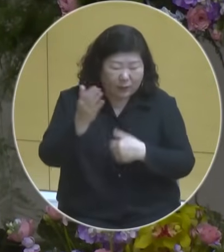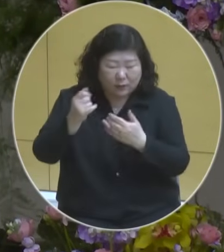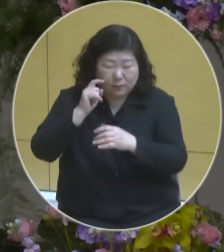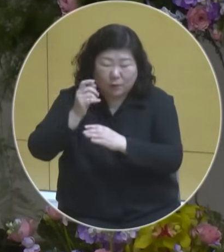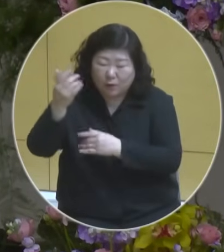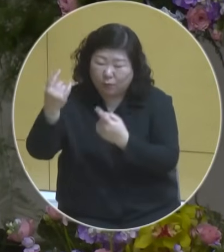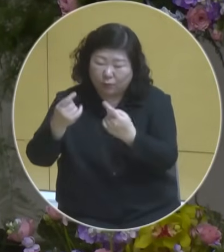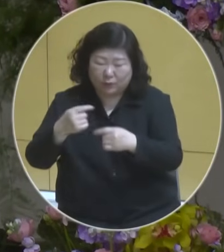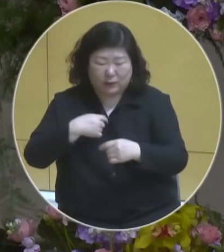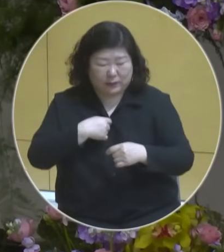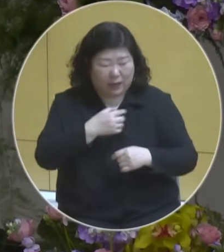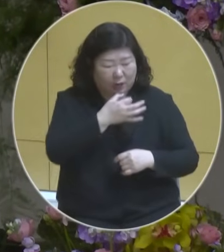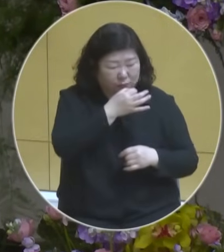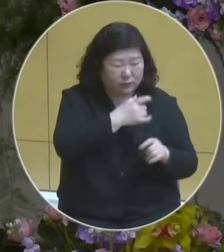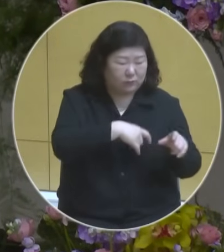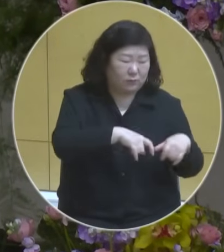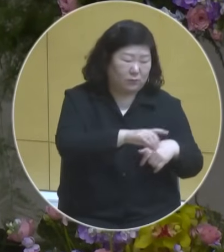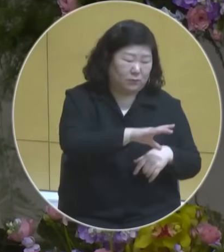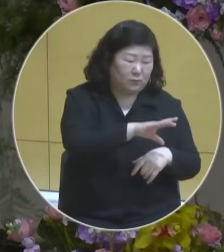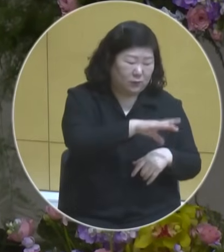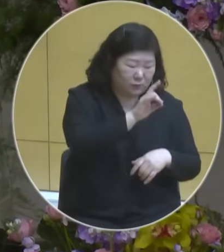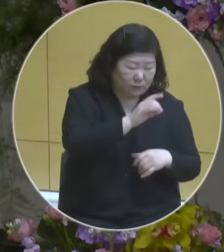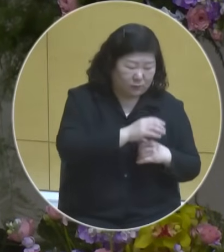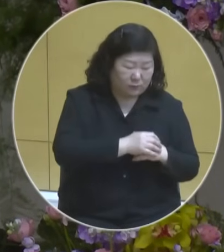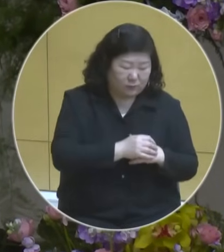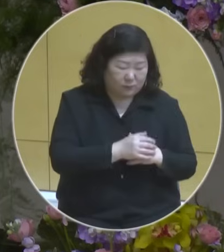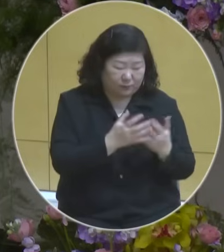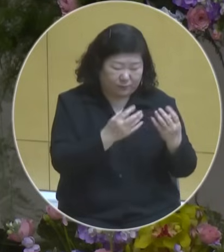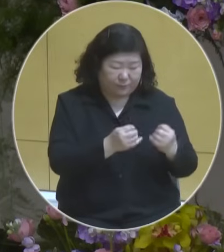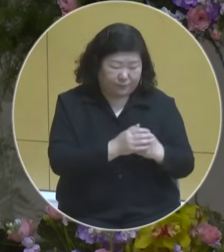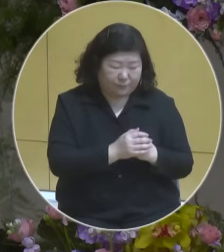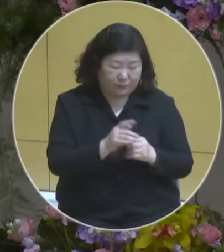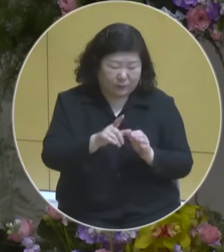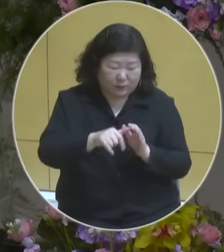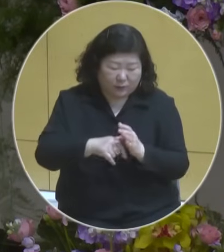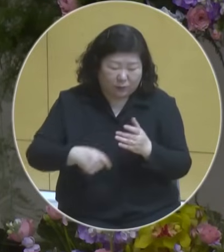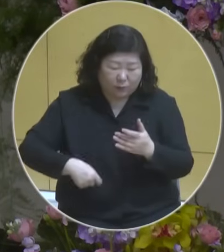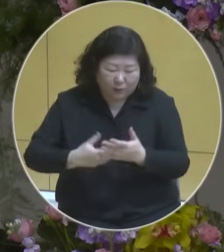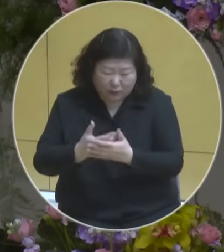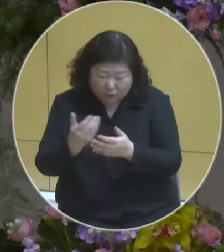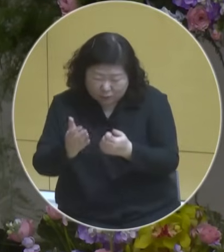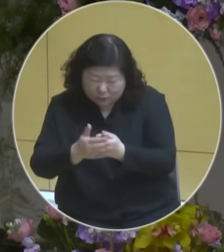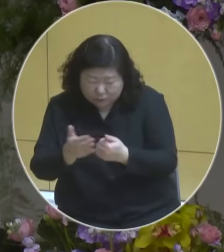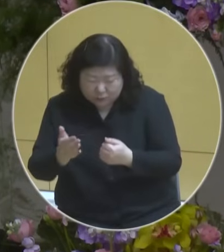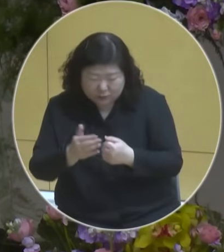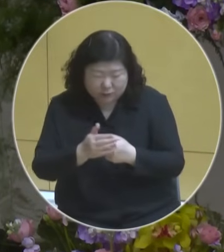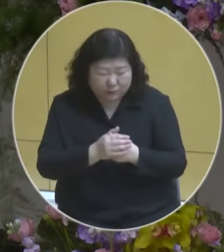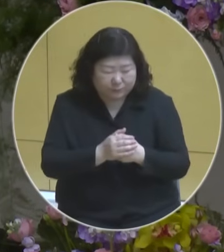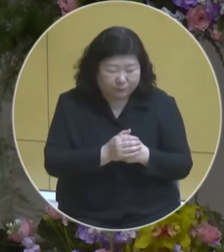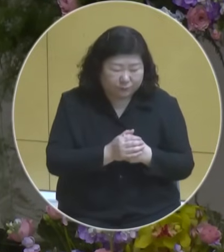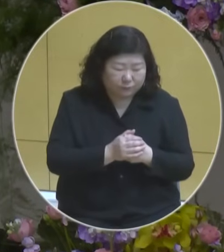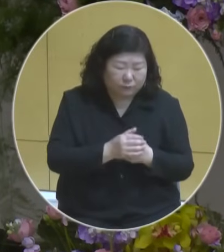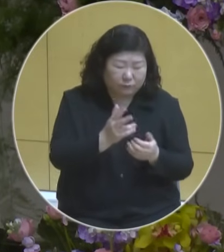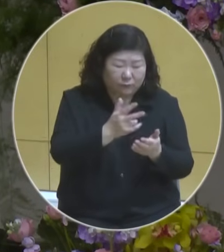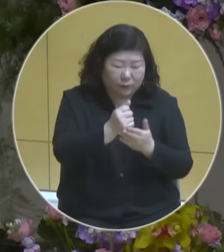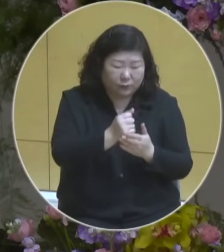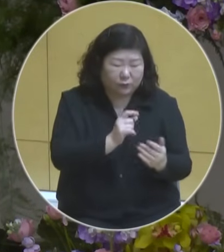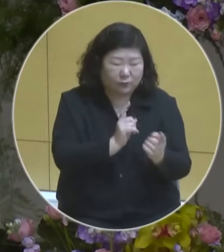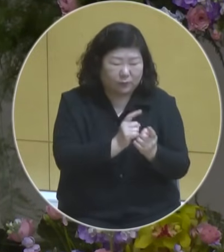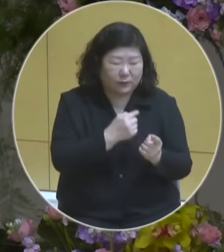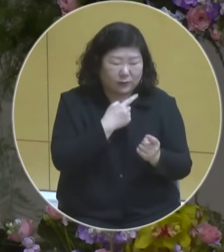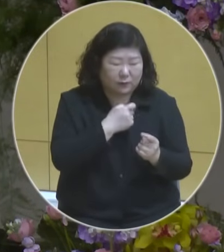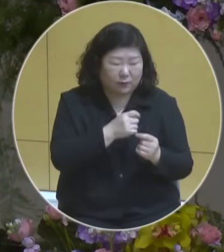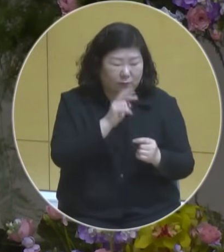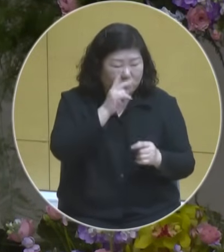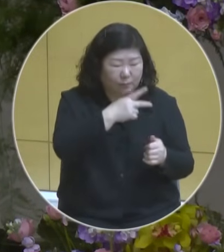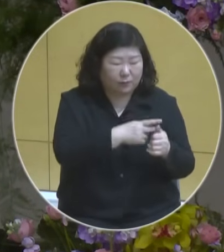욕심이 앞설 때가 많았습니다이 시간 회개하오니 다메 도상에서 주님을 만난 바울처럼 저희도 주님을